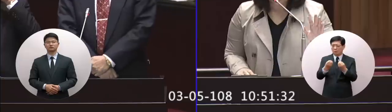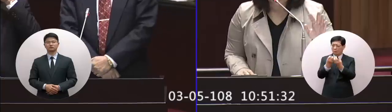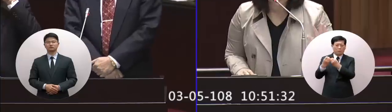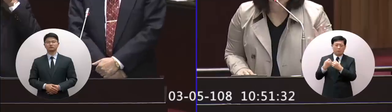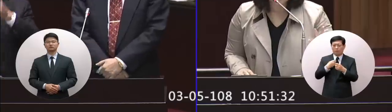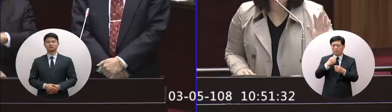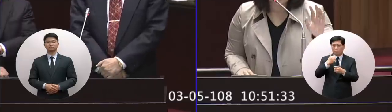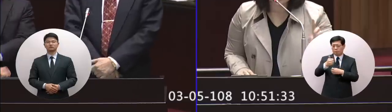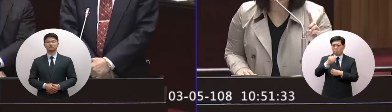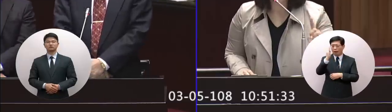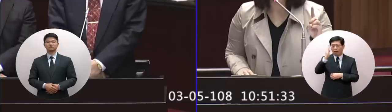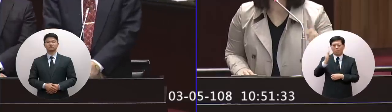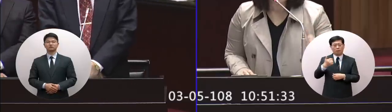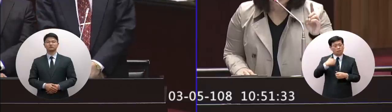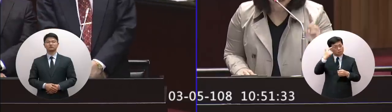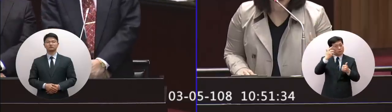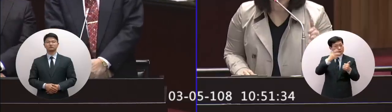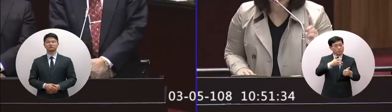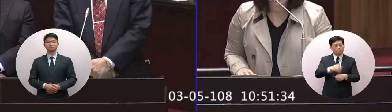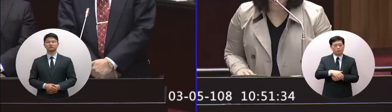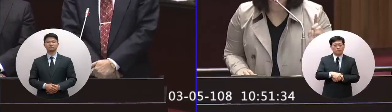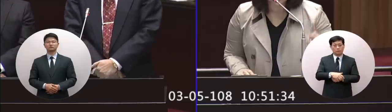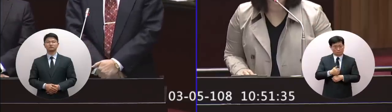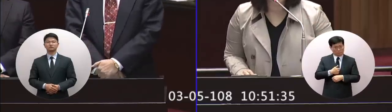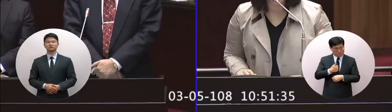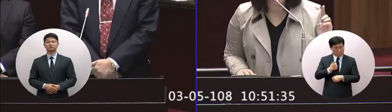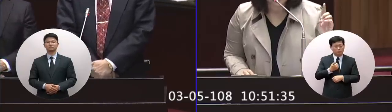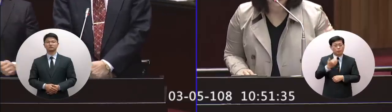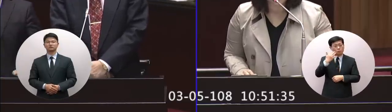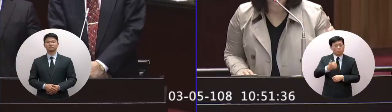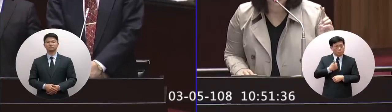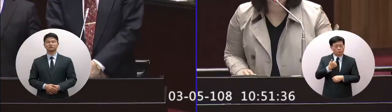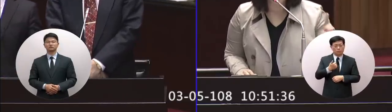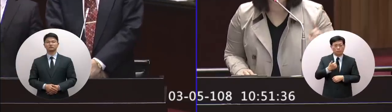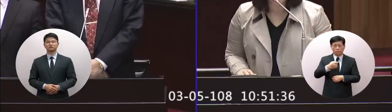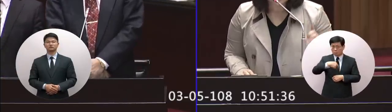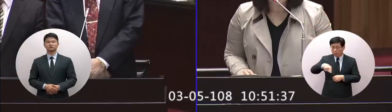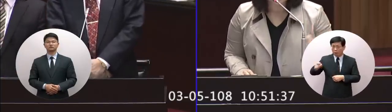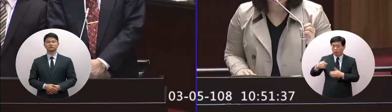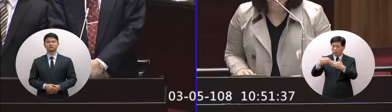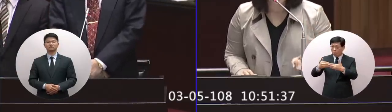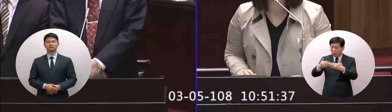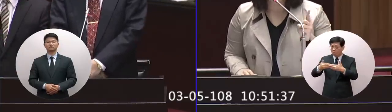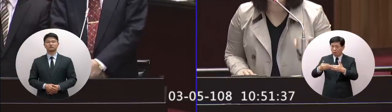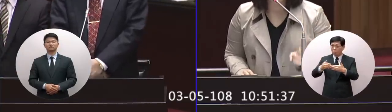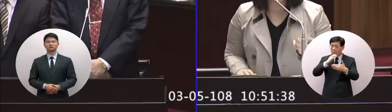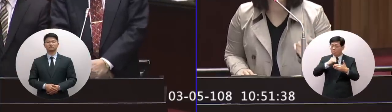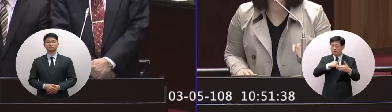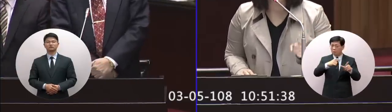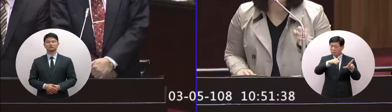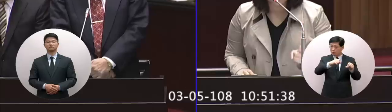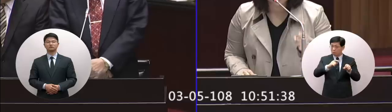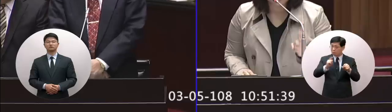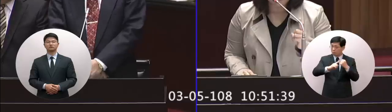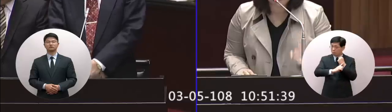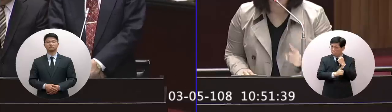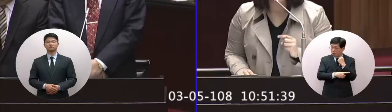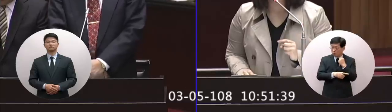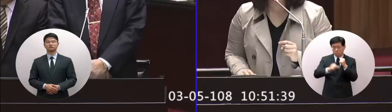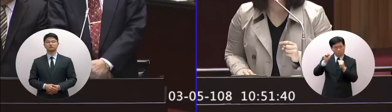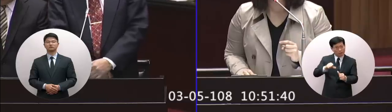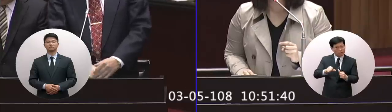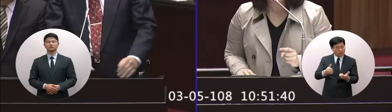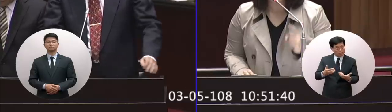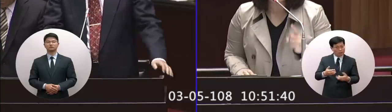情。那我想请问。到底如果他们去了，到底是根据什么样的法来